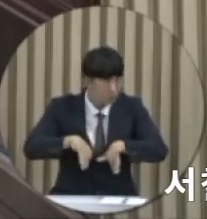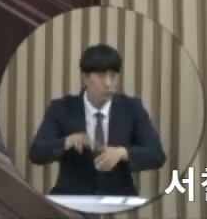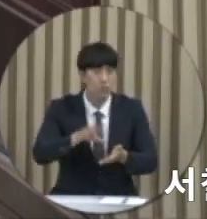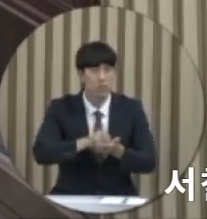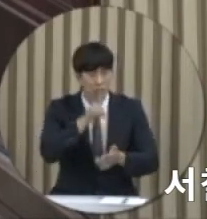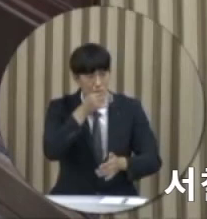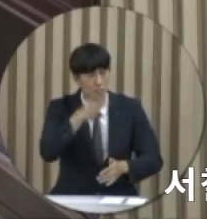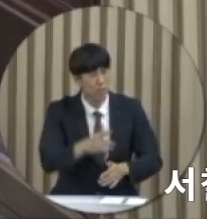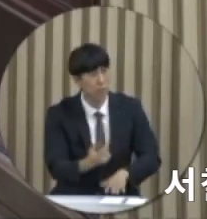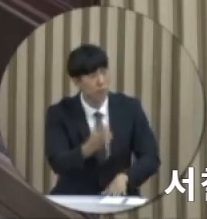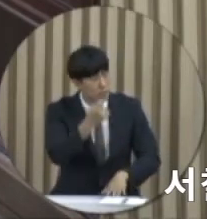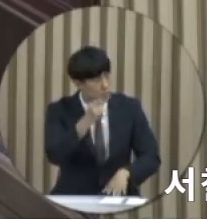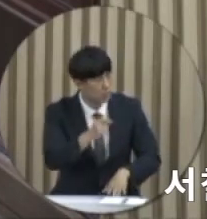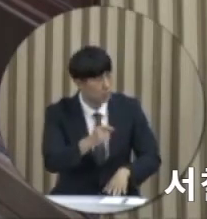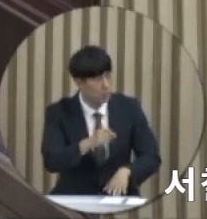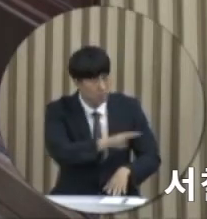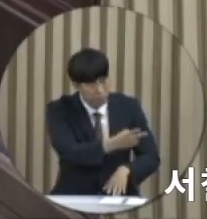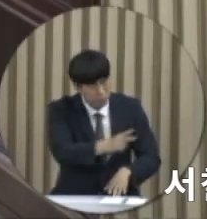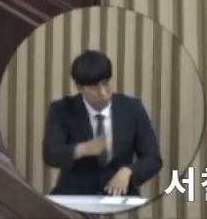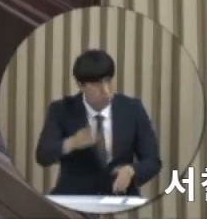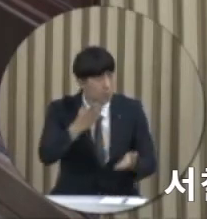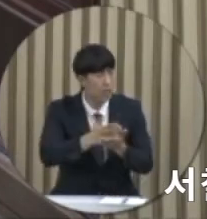조속하게 변경 좀 해주시길 바라겠습니다.